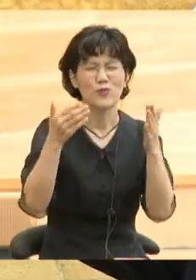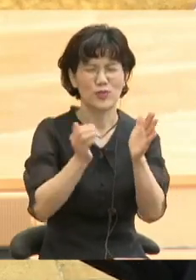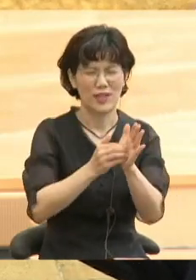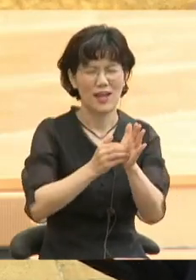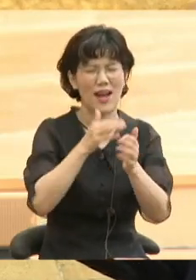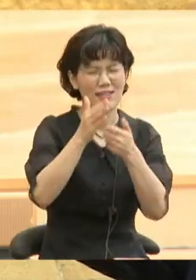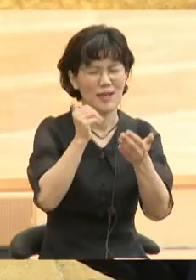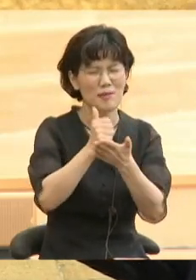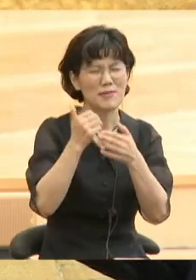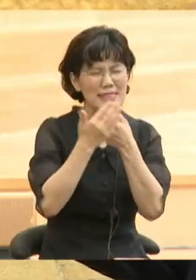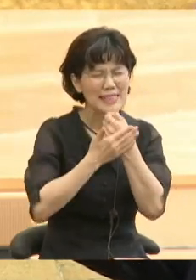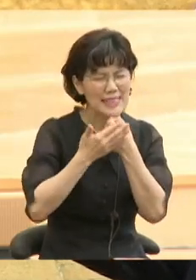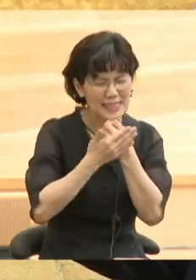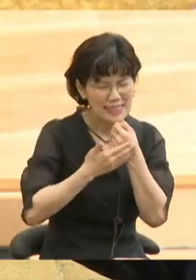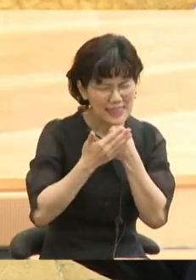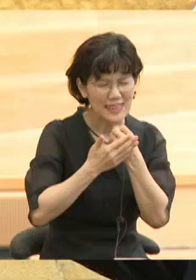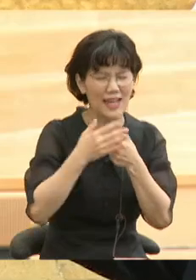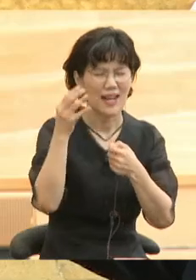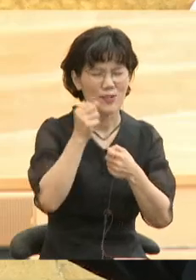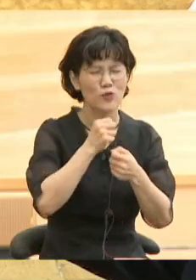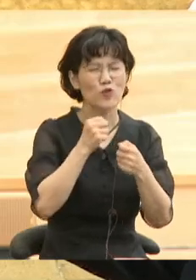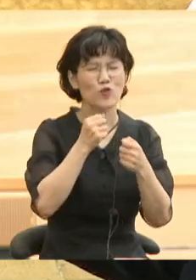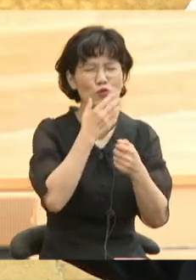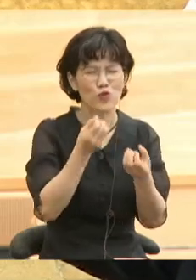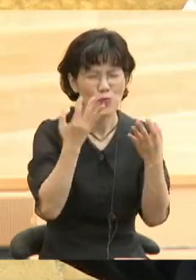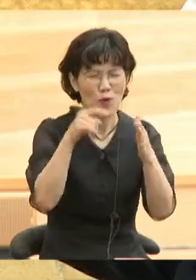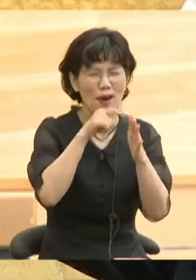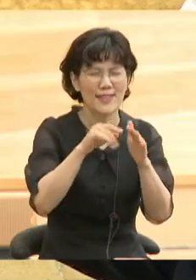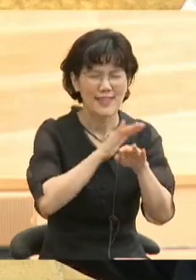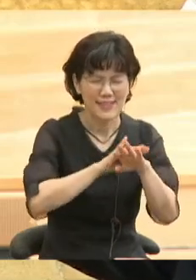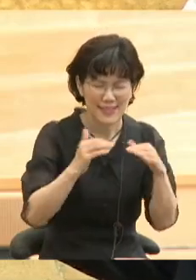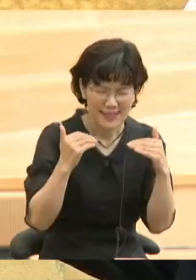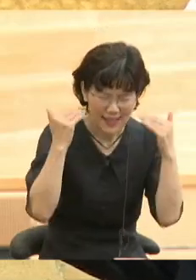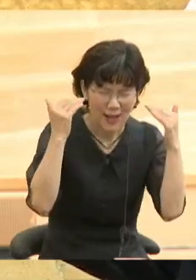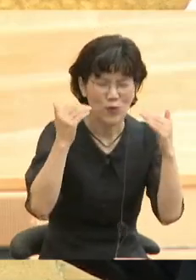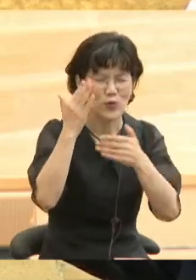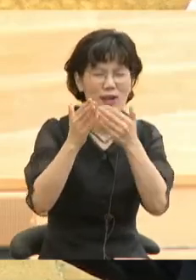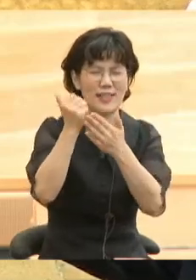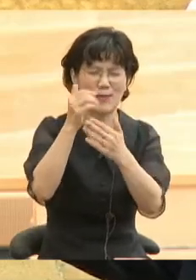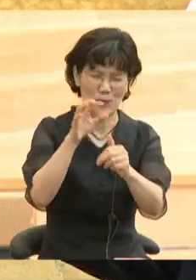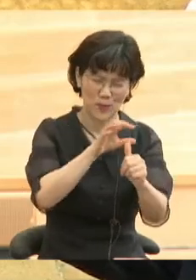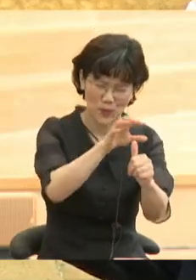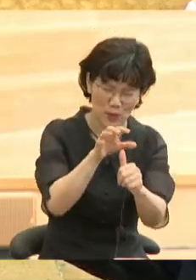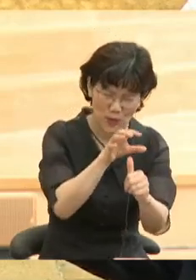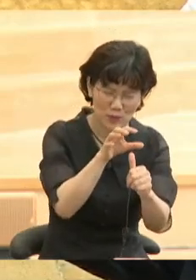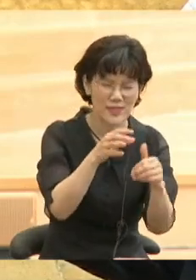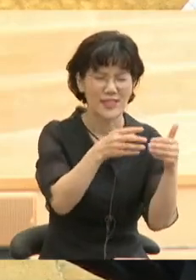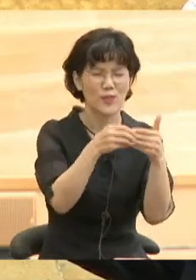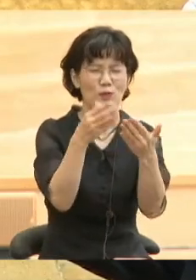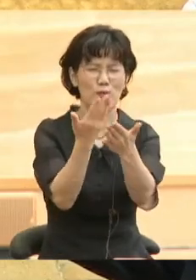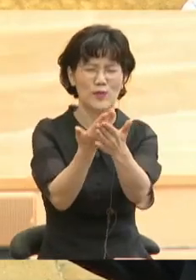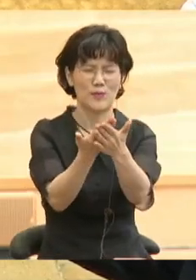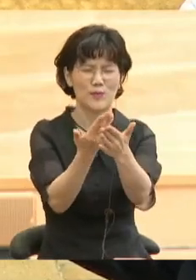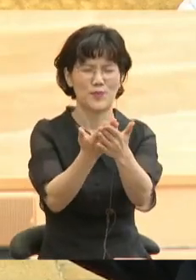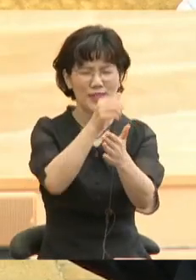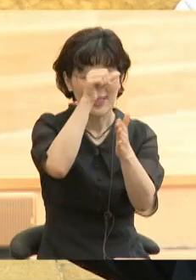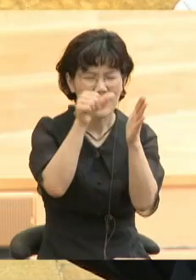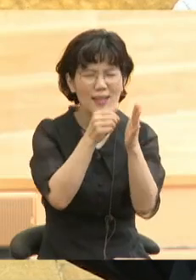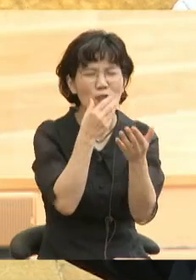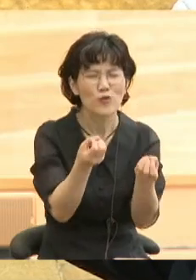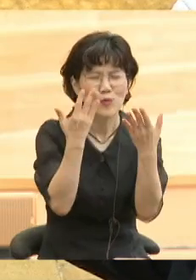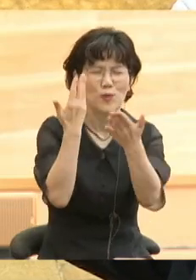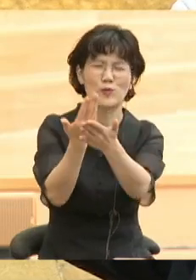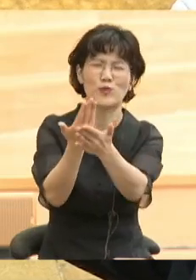하나님의 은혜와 축복 가운데 자라나게 도와주시고 주님의 돌보심이 넘쳐날 수 있도록 인도하여 주시옵소서. 생애를